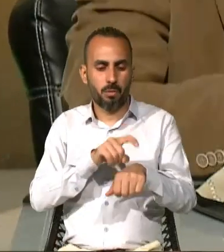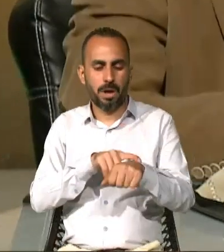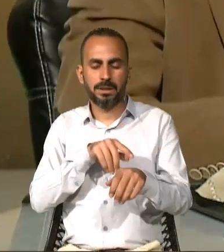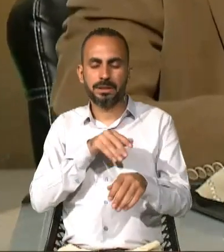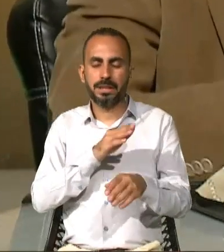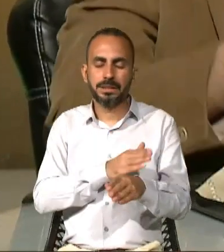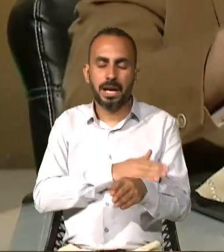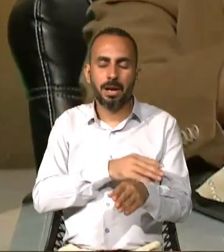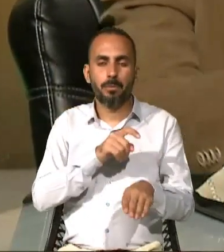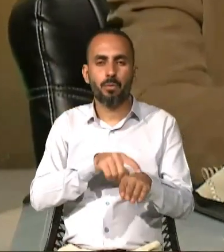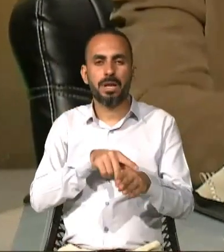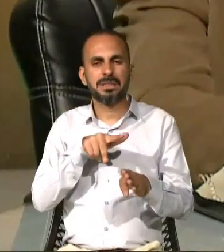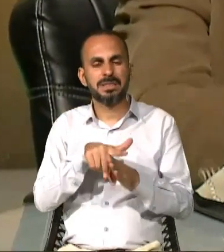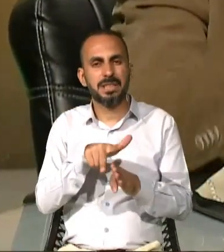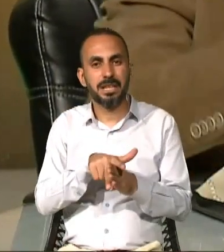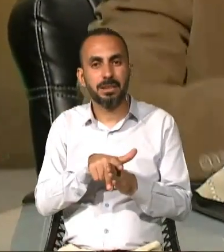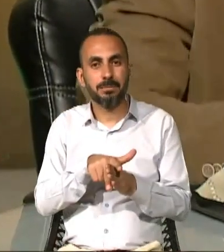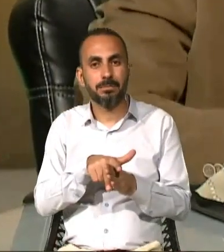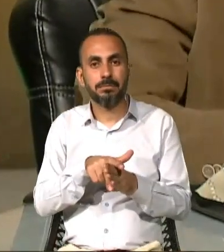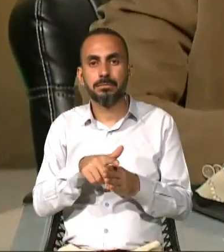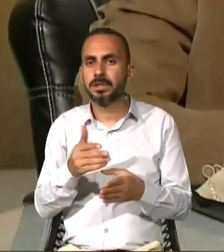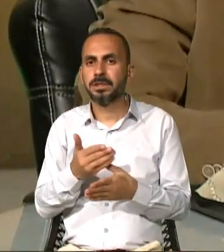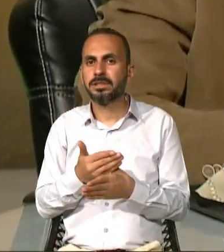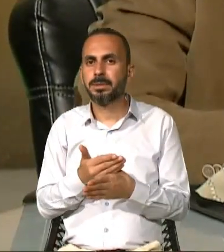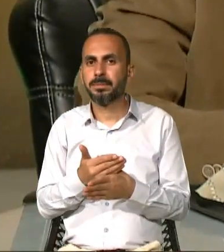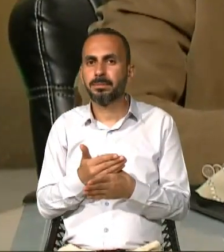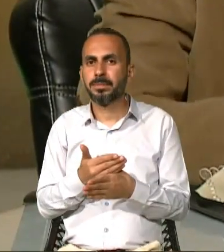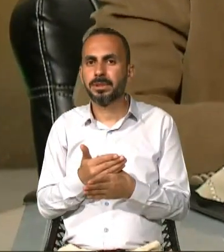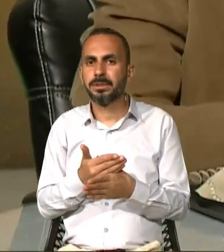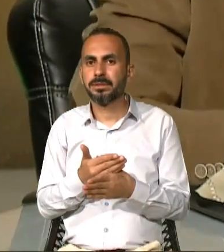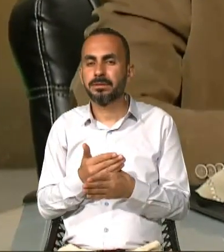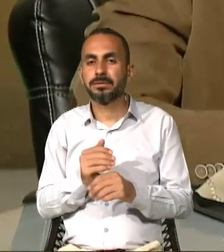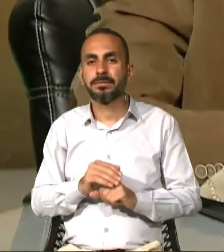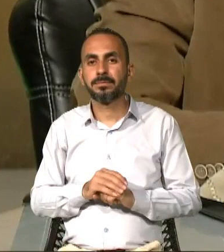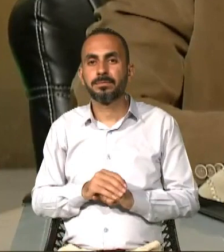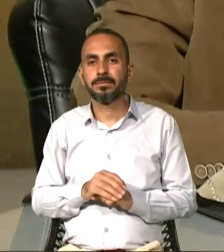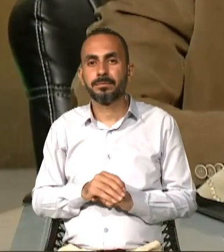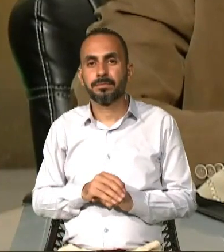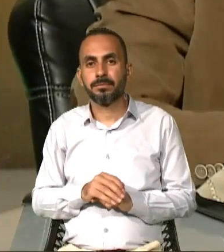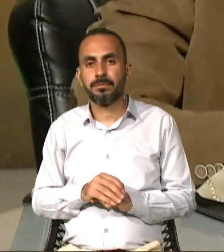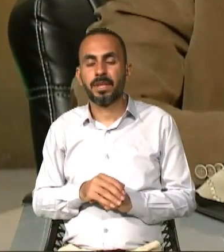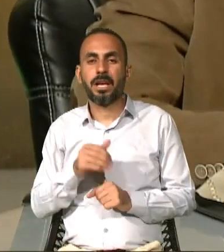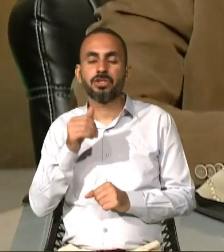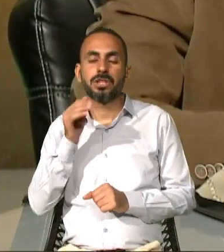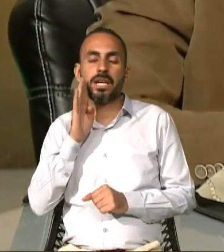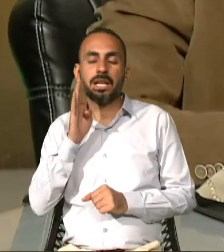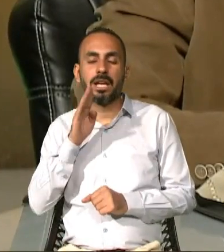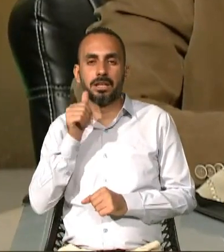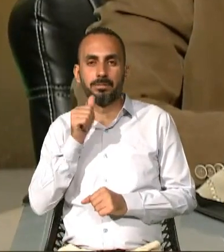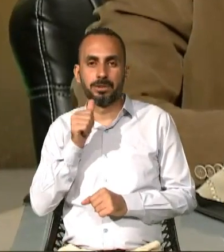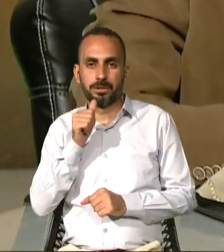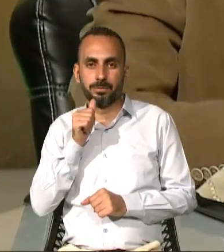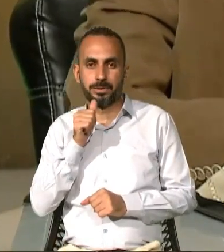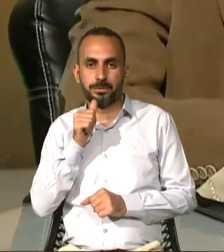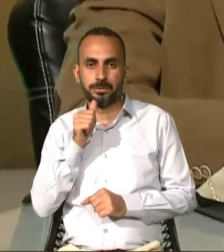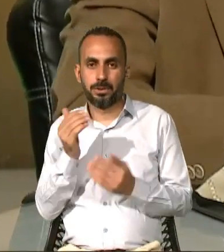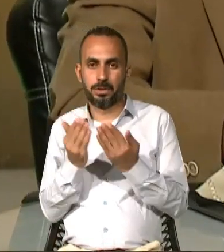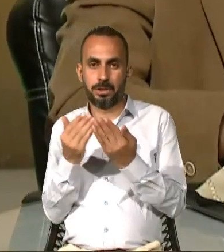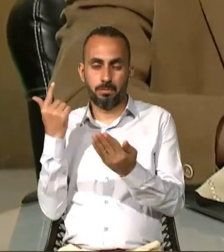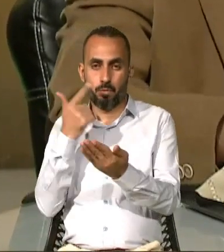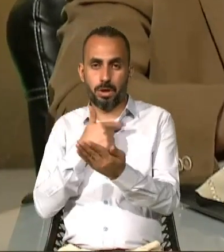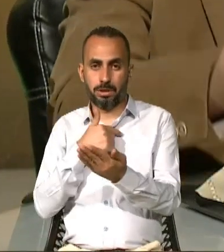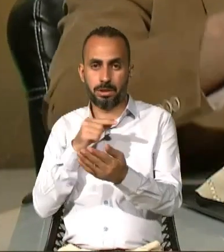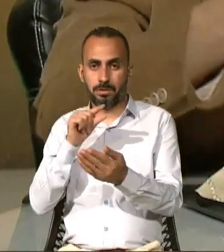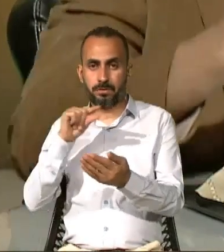لأن كمان لما جه في عدد 18 اتكلم على عدد 19 اتكلم عن الصبر بصبركم اقتنوا أنفسكم